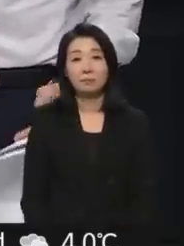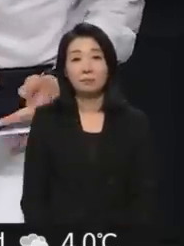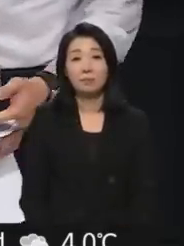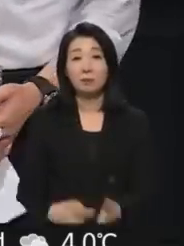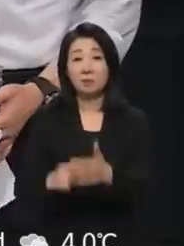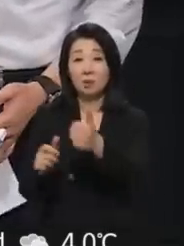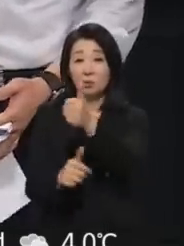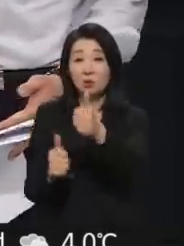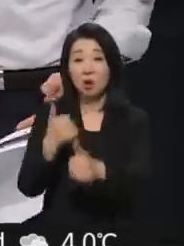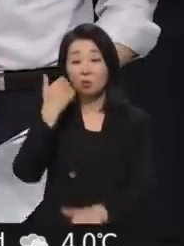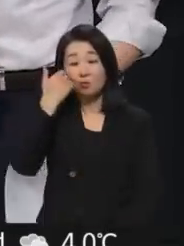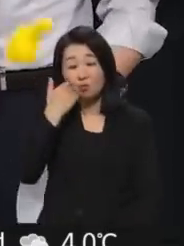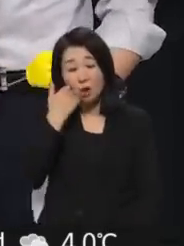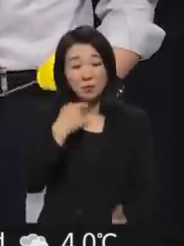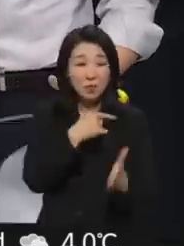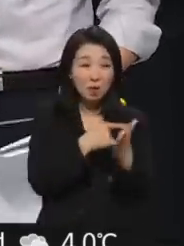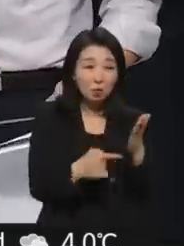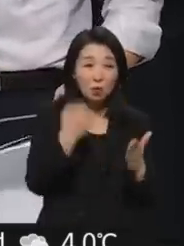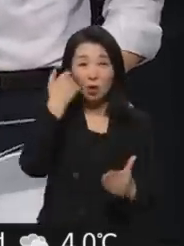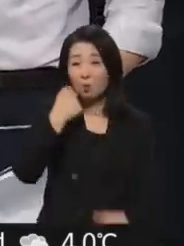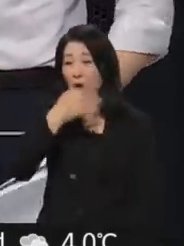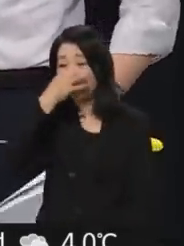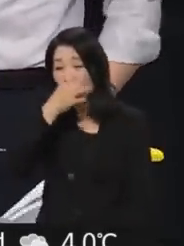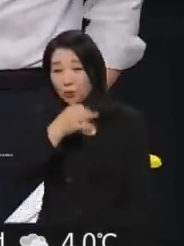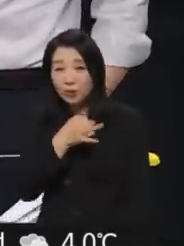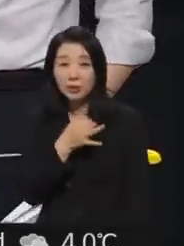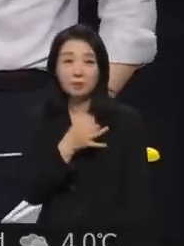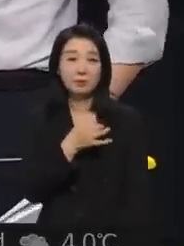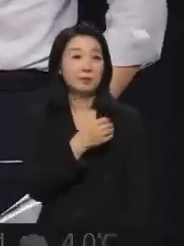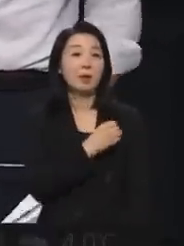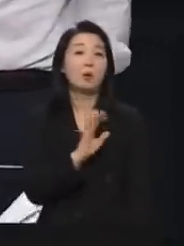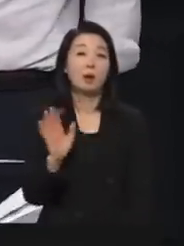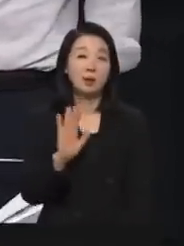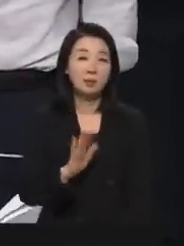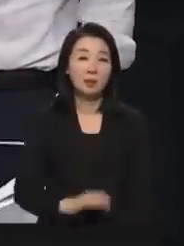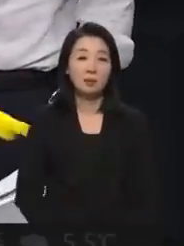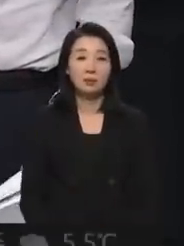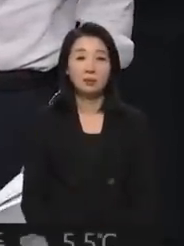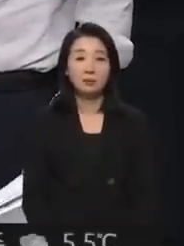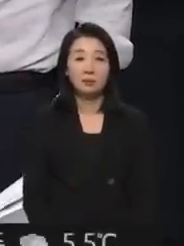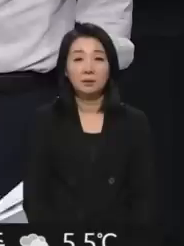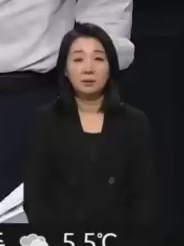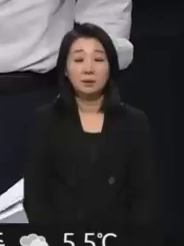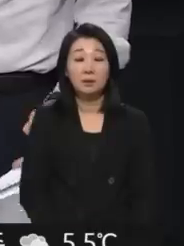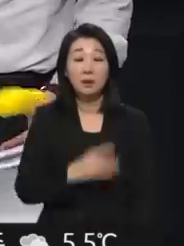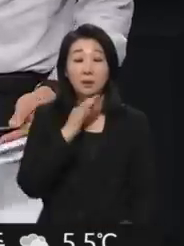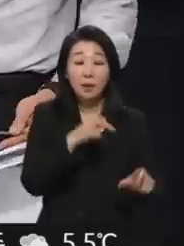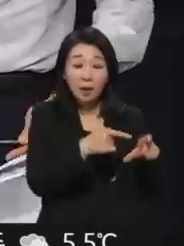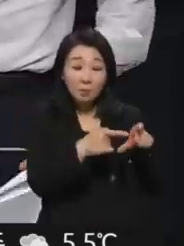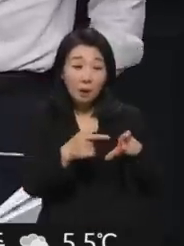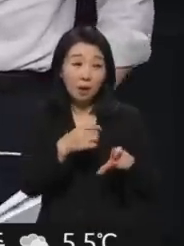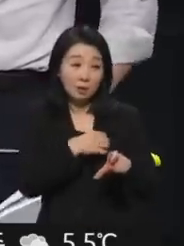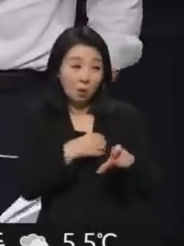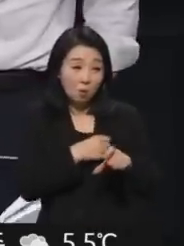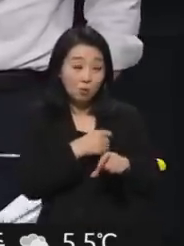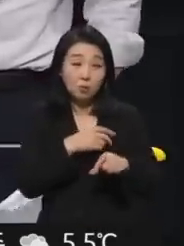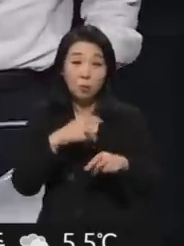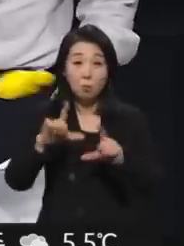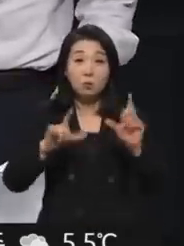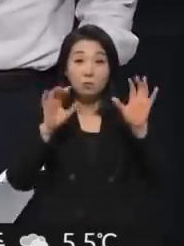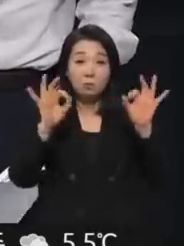누구에게 불리하고 누구에게 유리한 당원 구성이 아니란 점도 강조했는데요. 실제 연령별 당원 분포도를